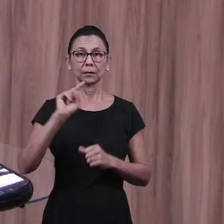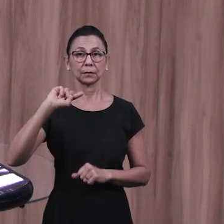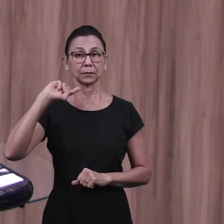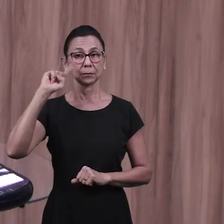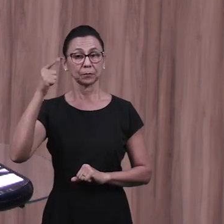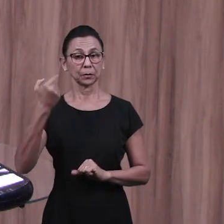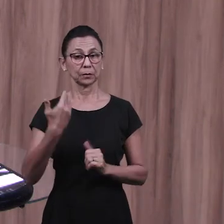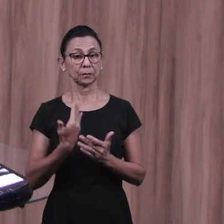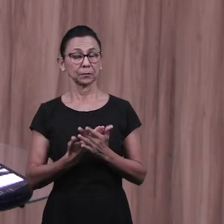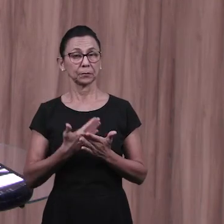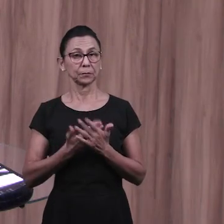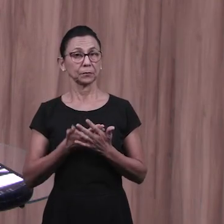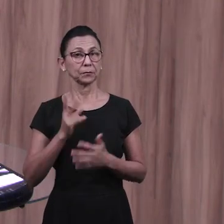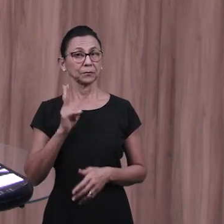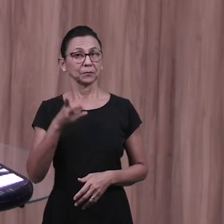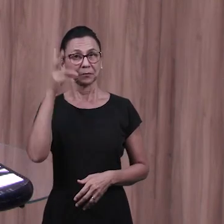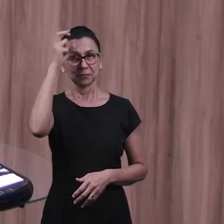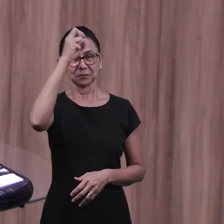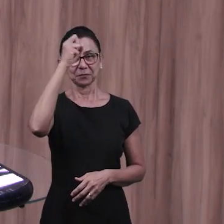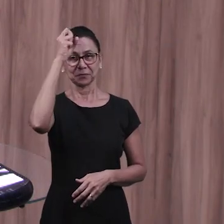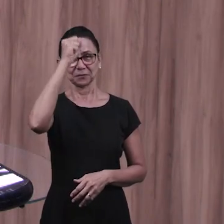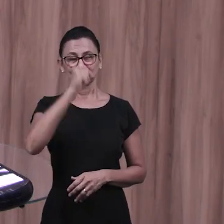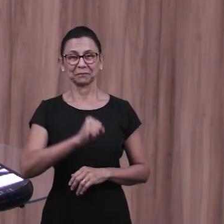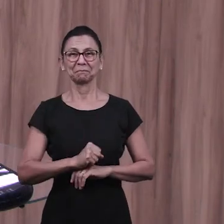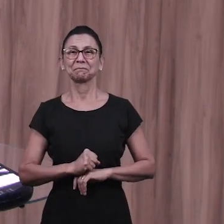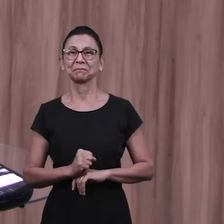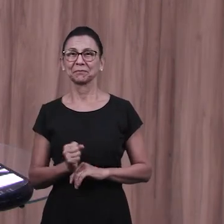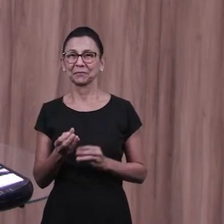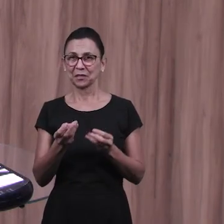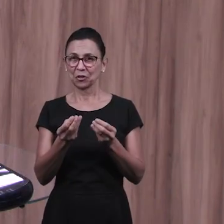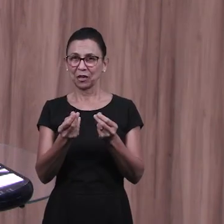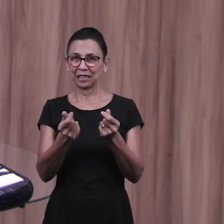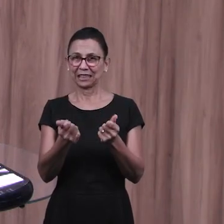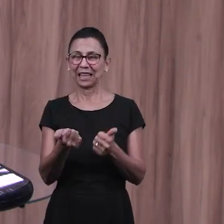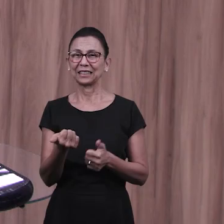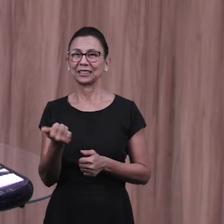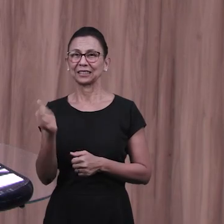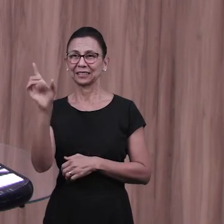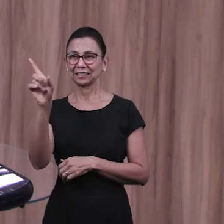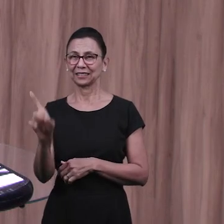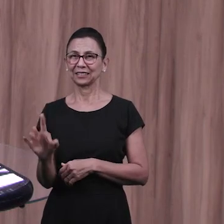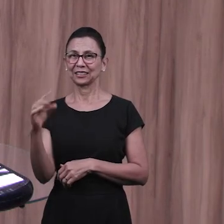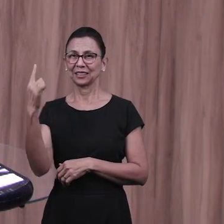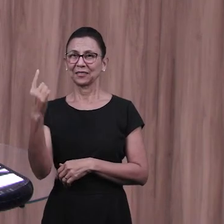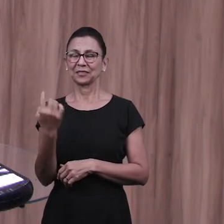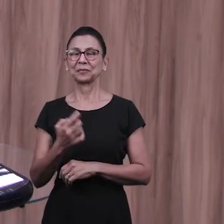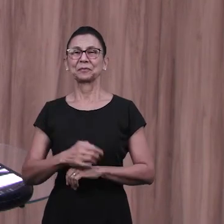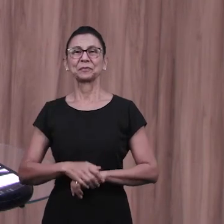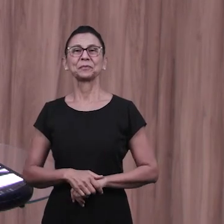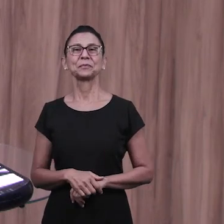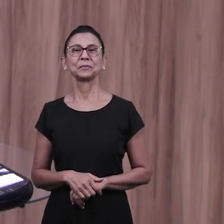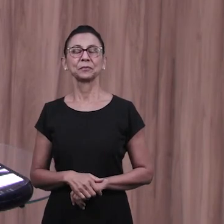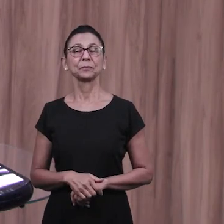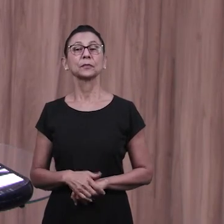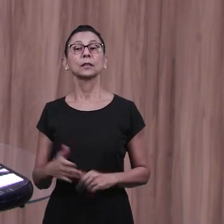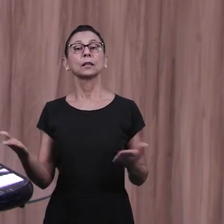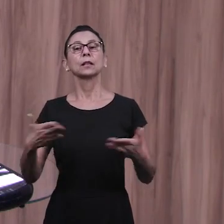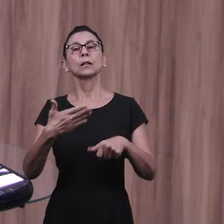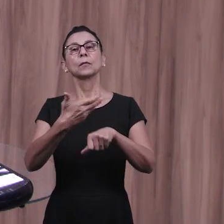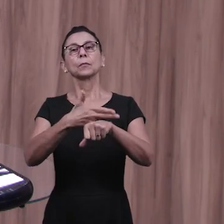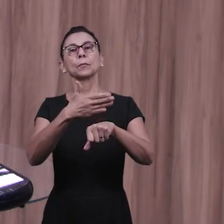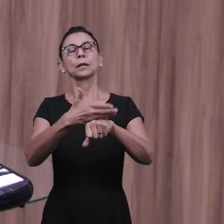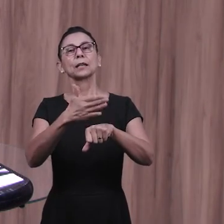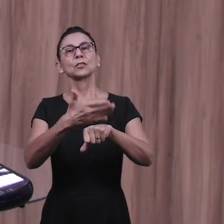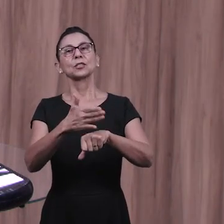à apprendre sur les autres qualités. Maintenant, nous allons mettre en pratique ce que nous venons